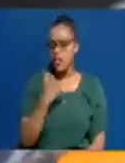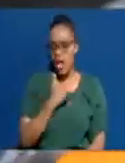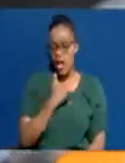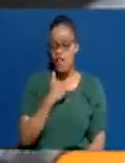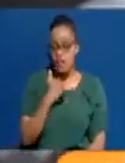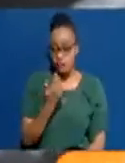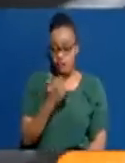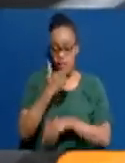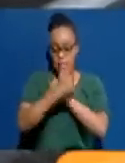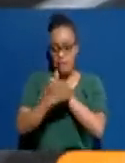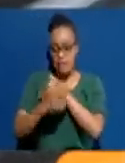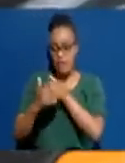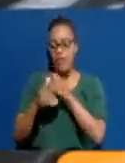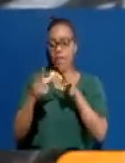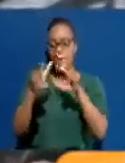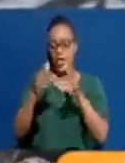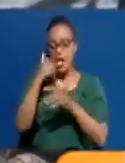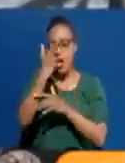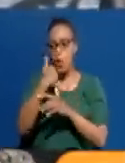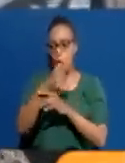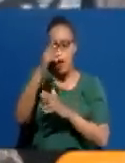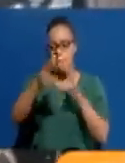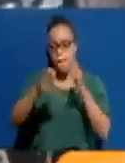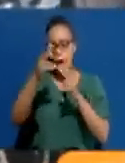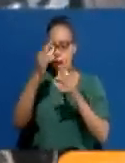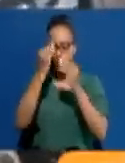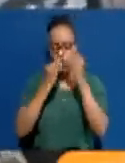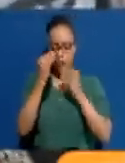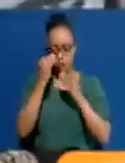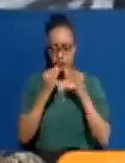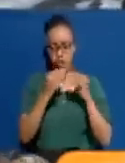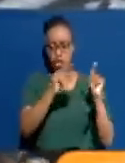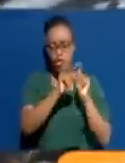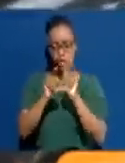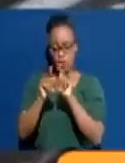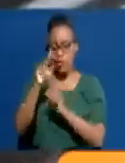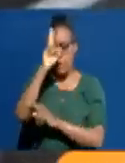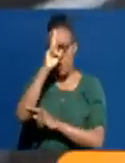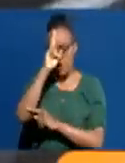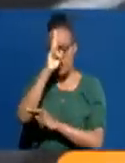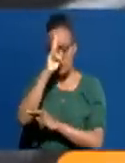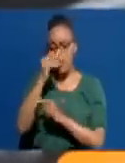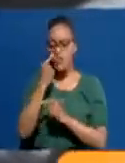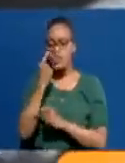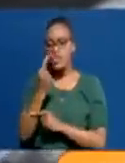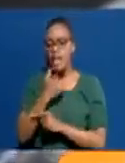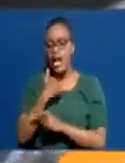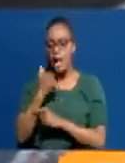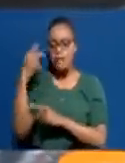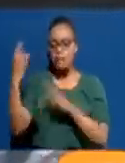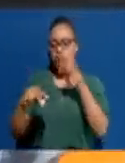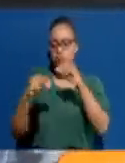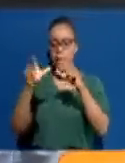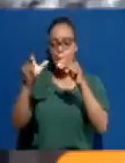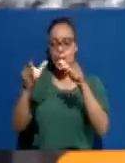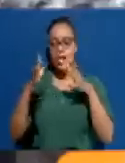ni kujeruhiwa vibaya kwa wanahabari waliorushiwa vitoa machozi. Maafisa wa usalama wakionekana kuwavamia waandishi